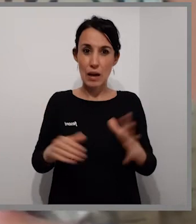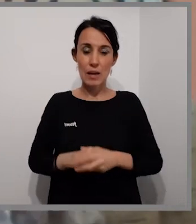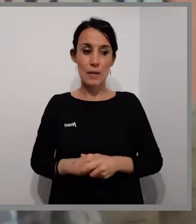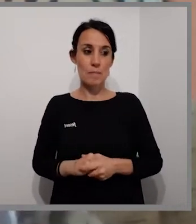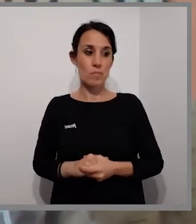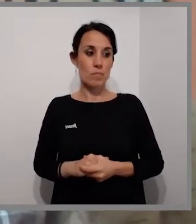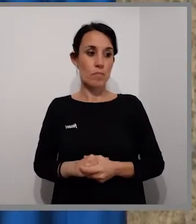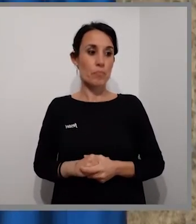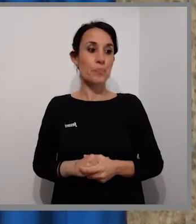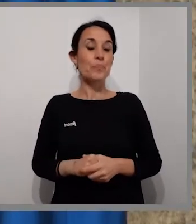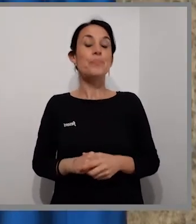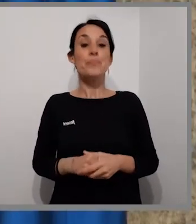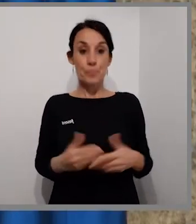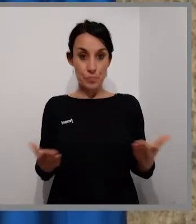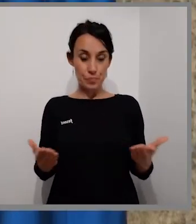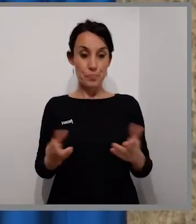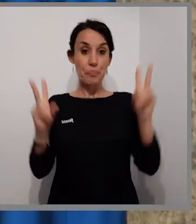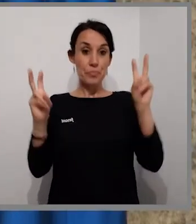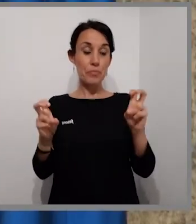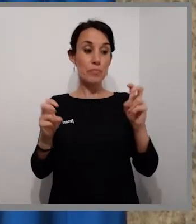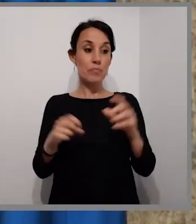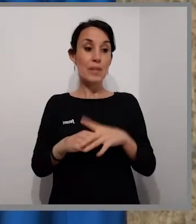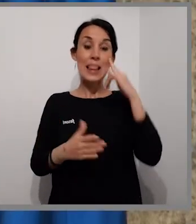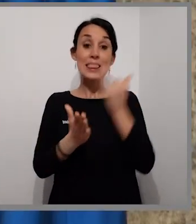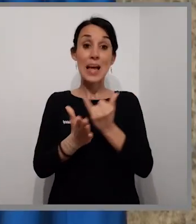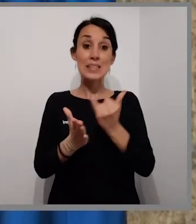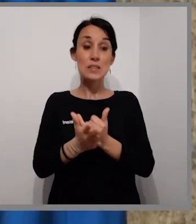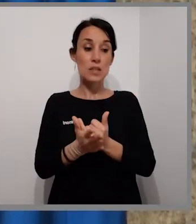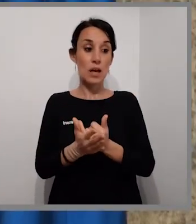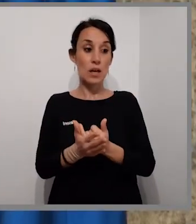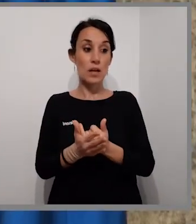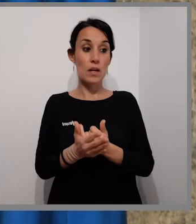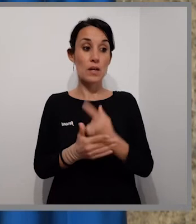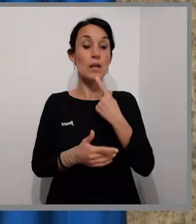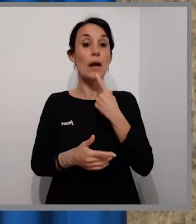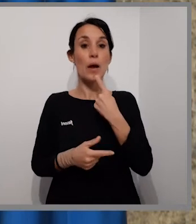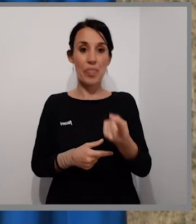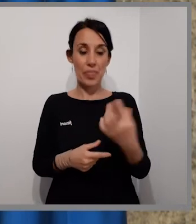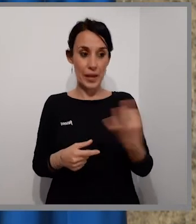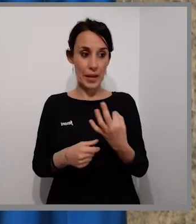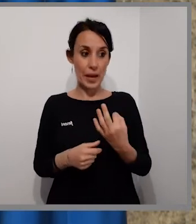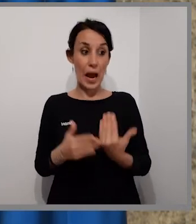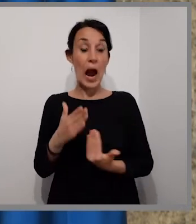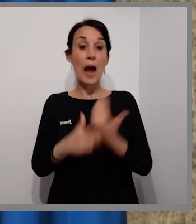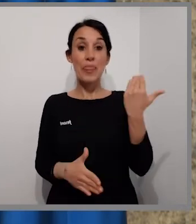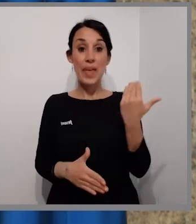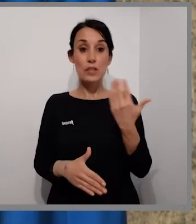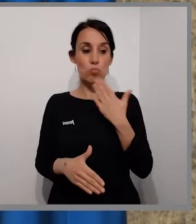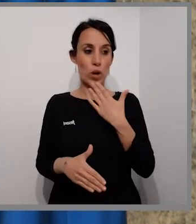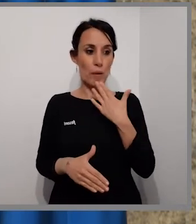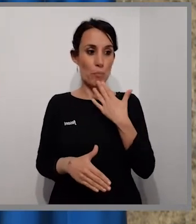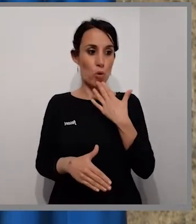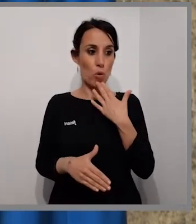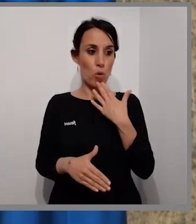gràcies. No, pel que fa a la qüestió dels tests, li he de dir que hi ha vegades, hi ha dies